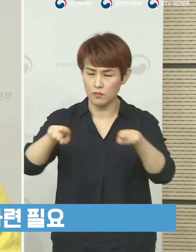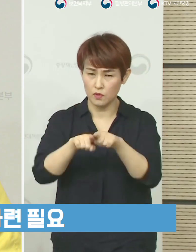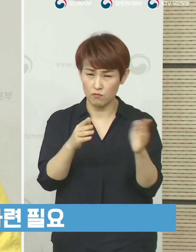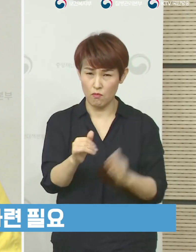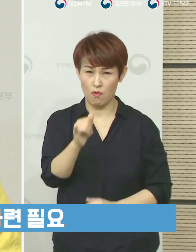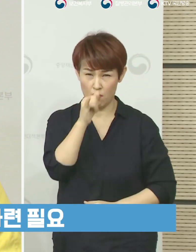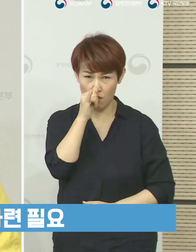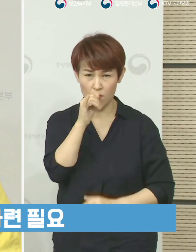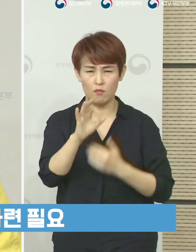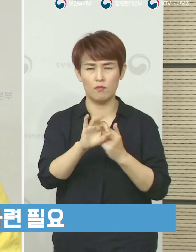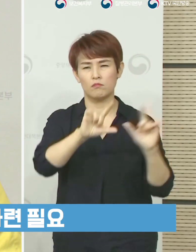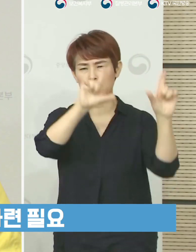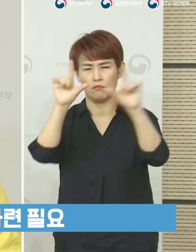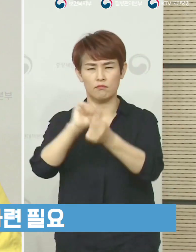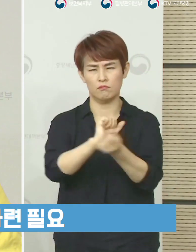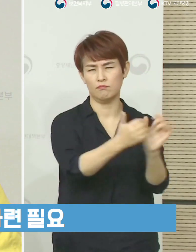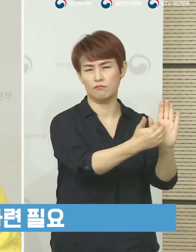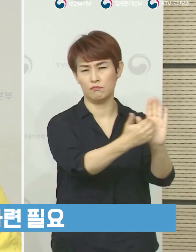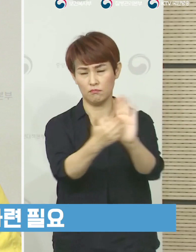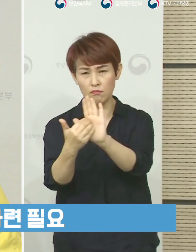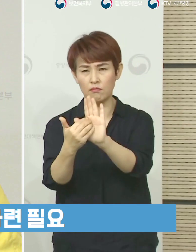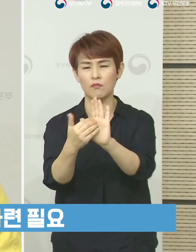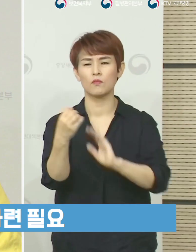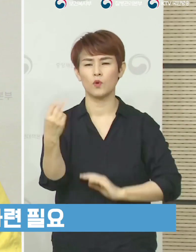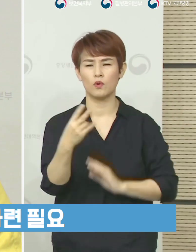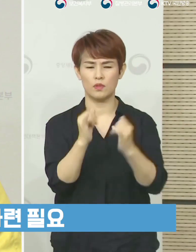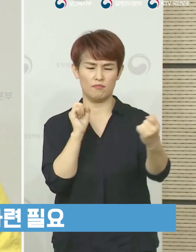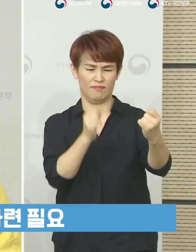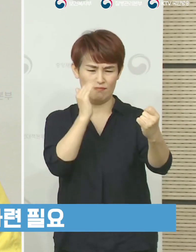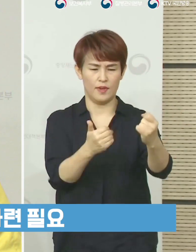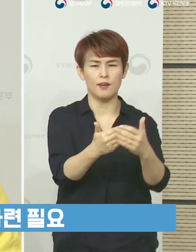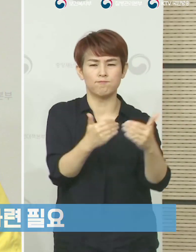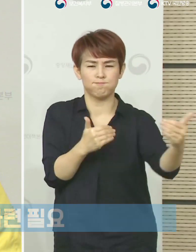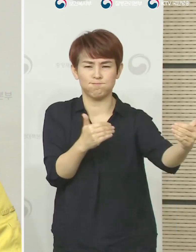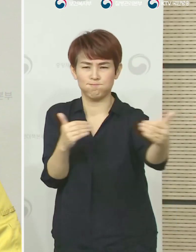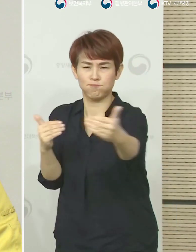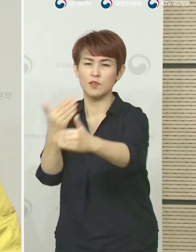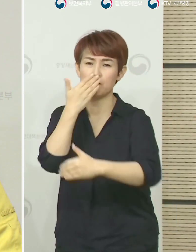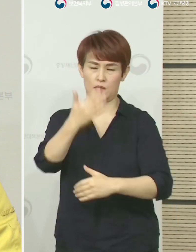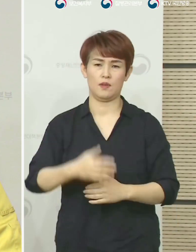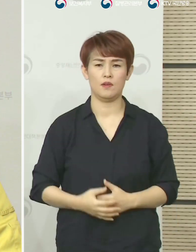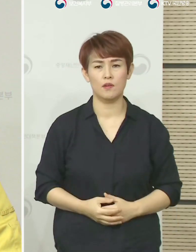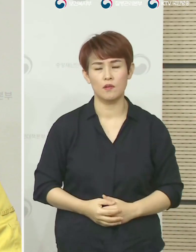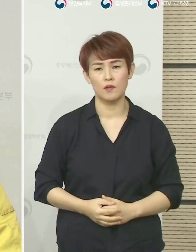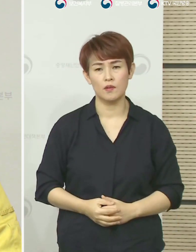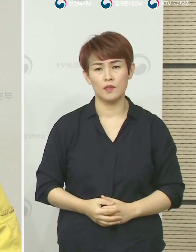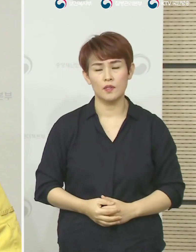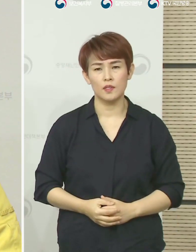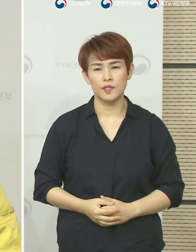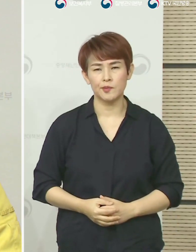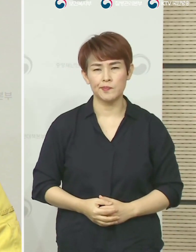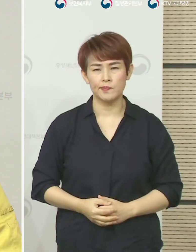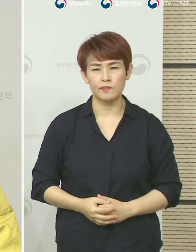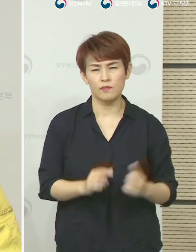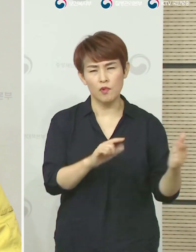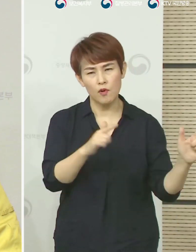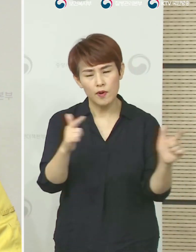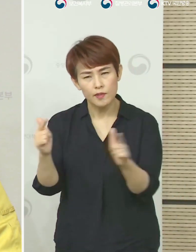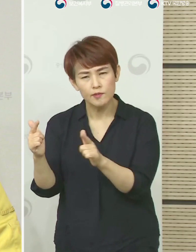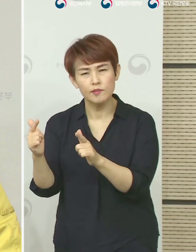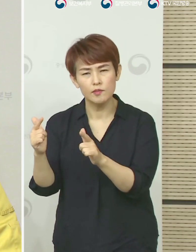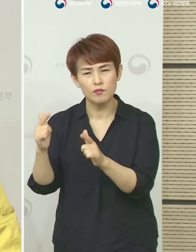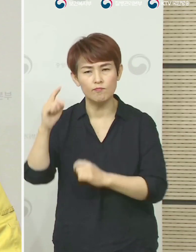때에만 생활 방역, 지속적인 사회적 거리두기가 가능한 부분이 있습니다. 따라서 저희가 여러 가지 다양한